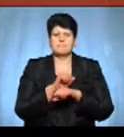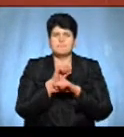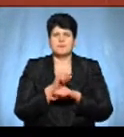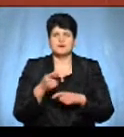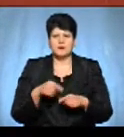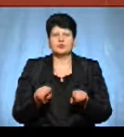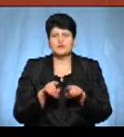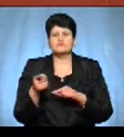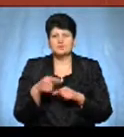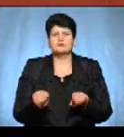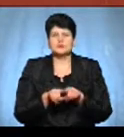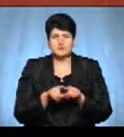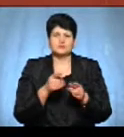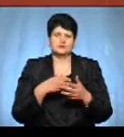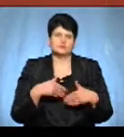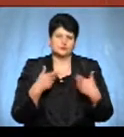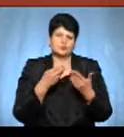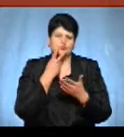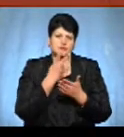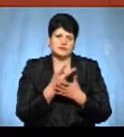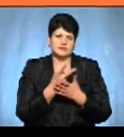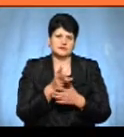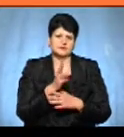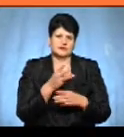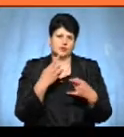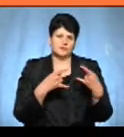Тернопіль. Як це було, я пропоную глянути у відеоматеріалі Марти Журавель.